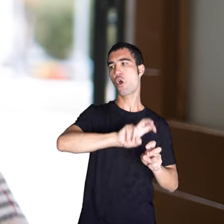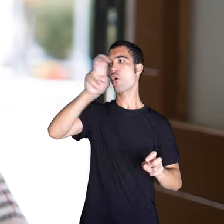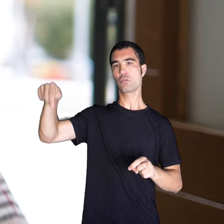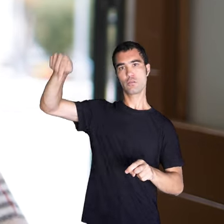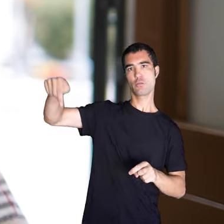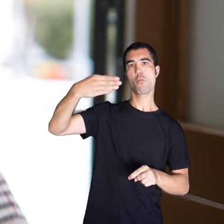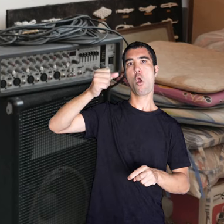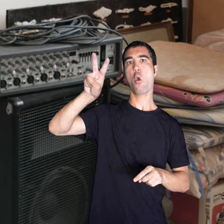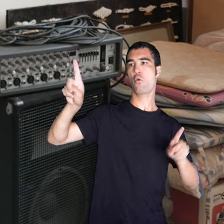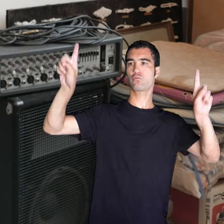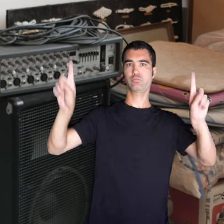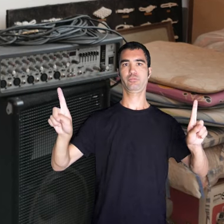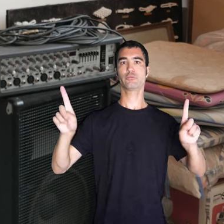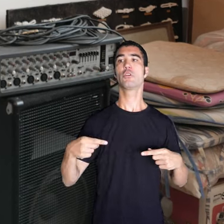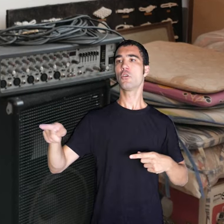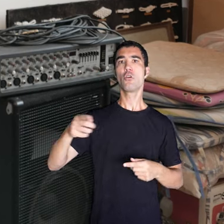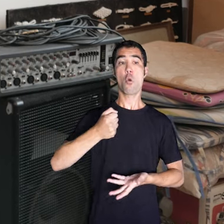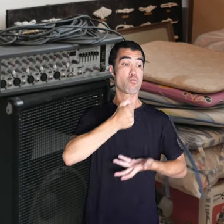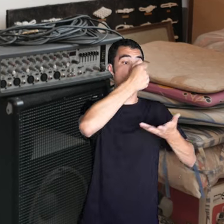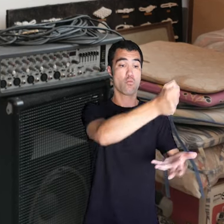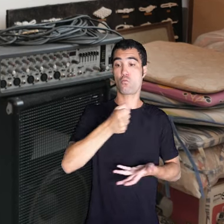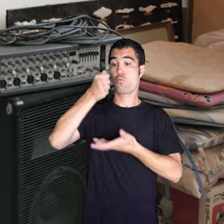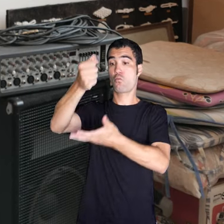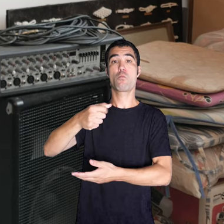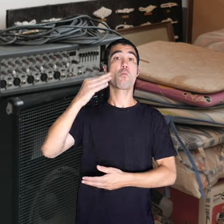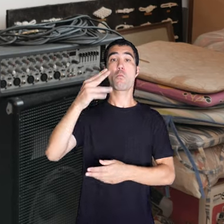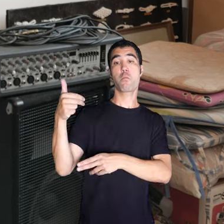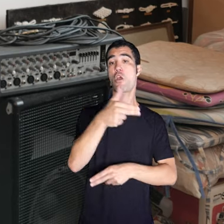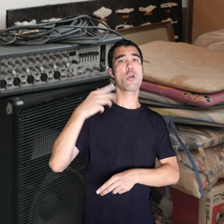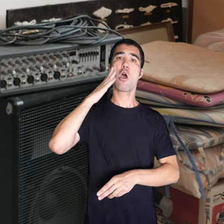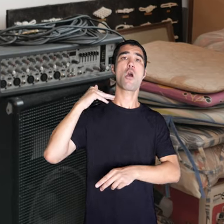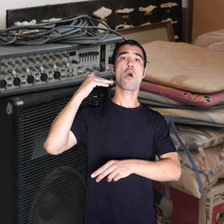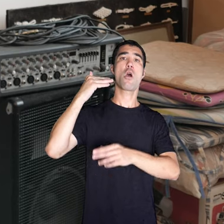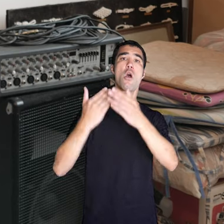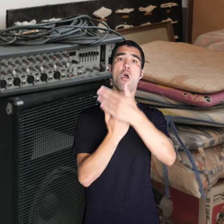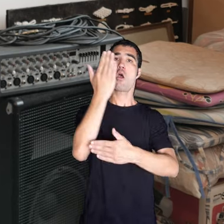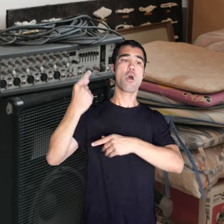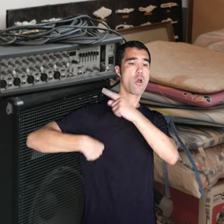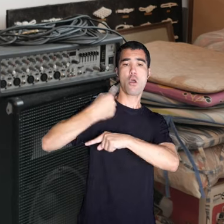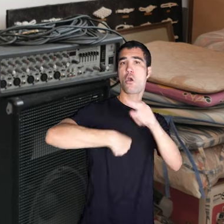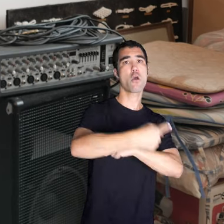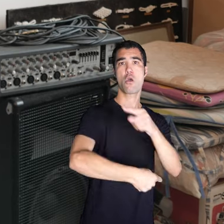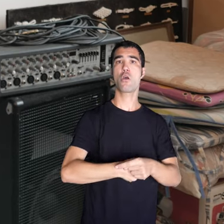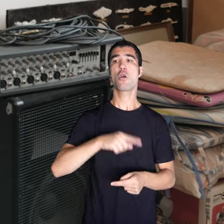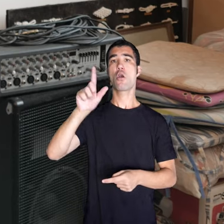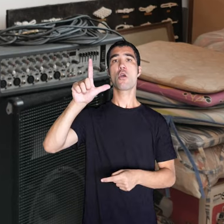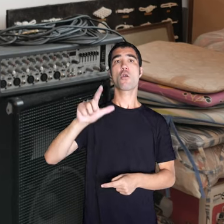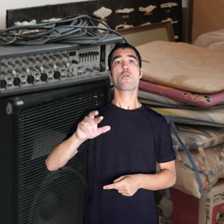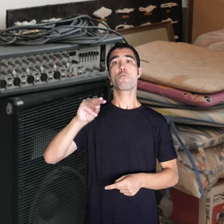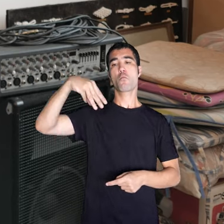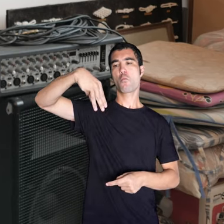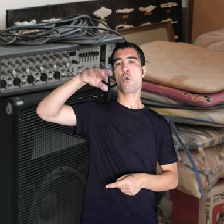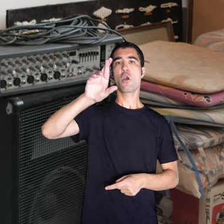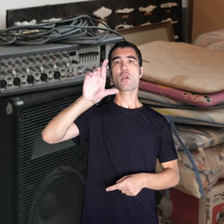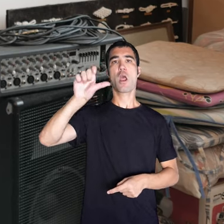una altra barca de bou. I em donaven un ranxo de peix cada dia, i un ranxo de gerret i un ranxo